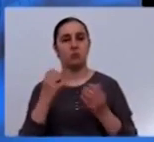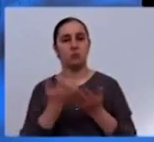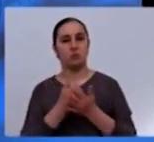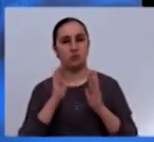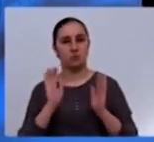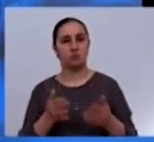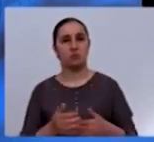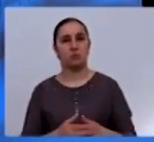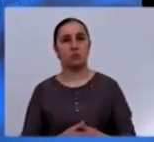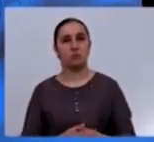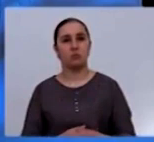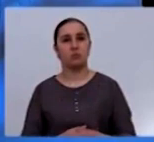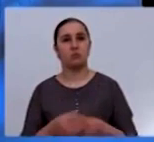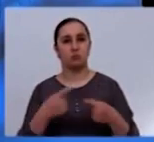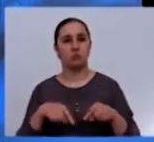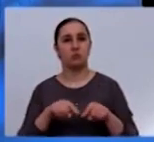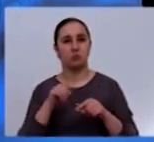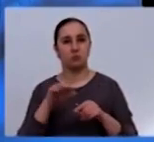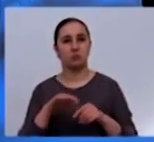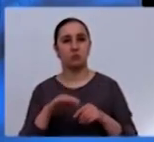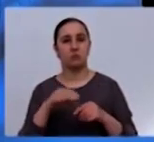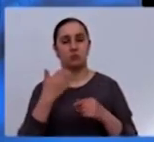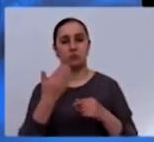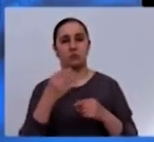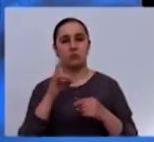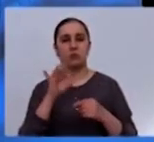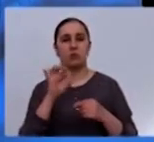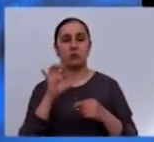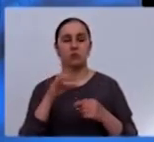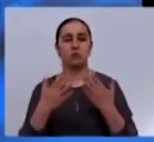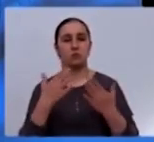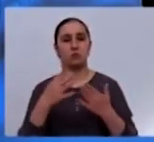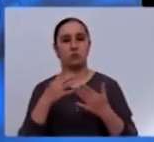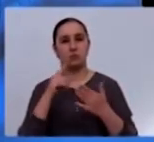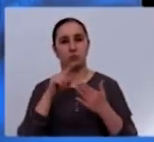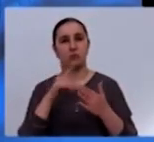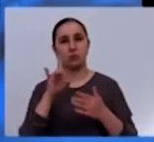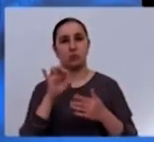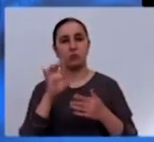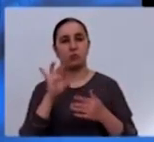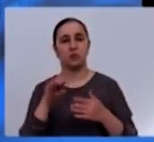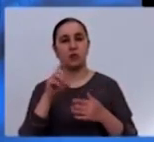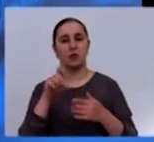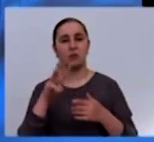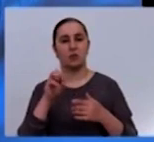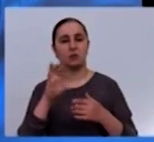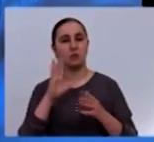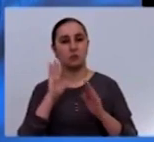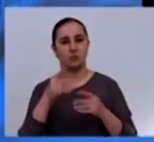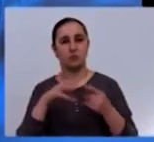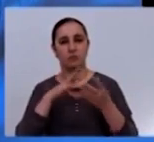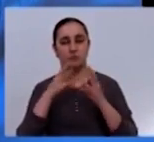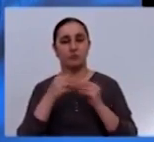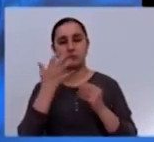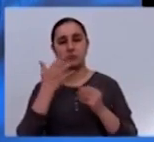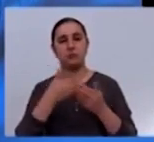bo'ladi. Demak, bu yerda siz robotmisiz yo'qmi shuni tekshiradi. Siz robot emasman deganingizda quyidagi